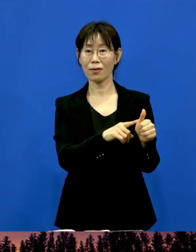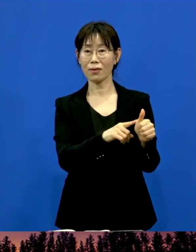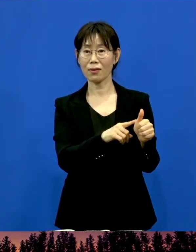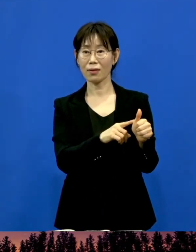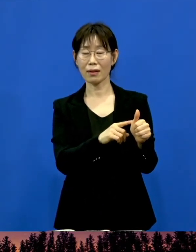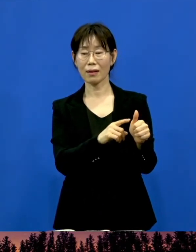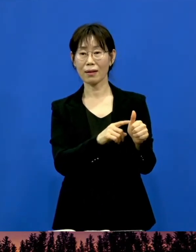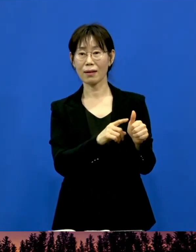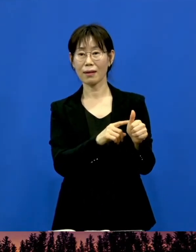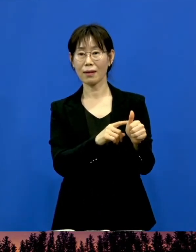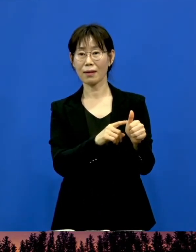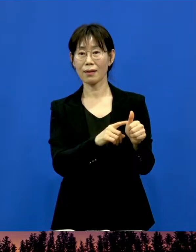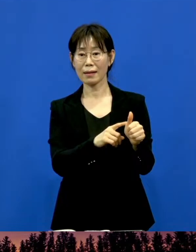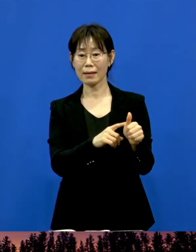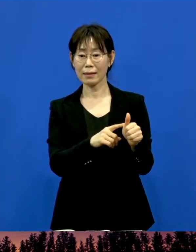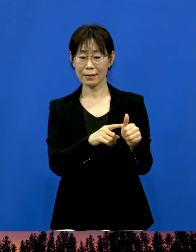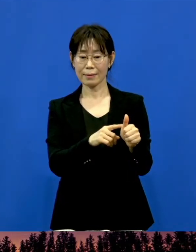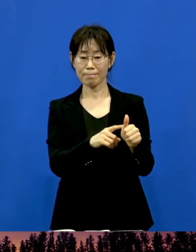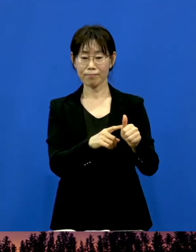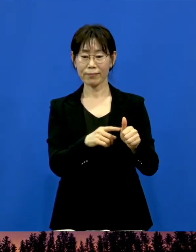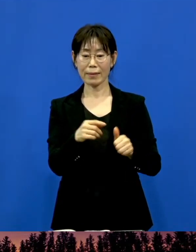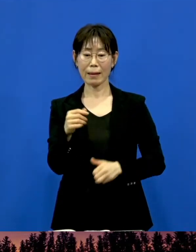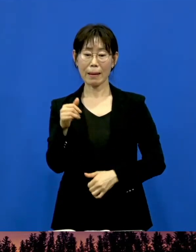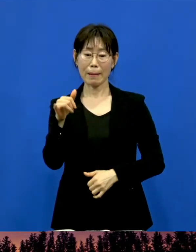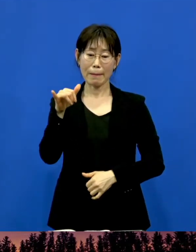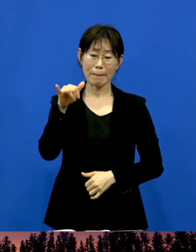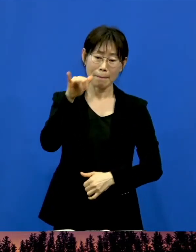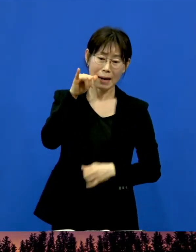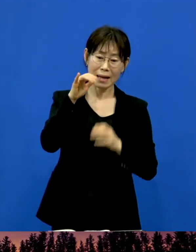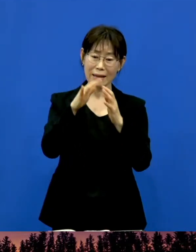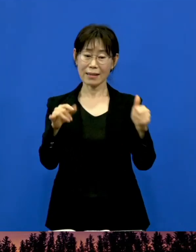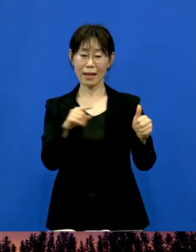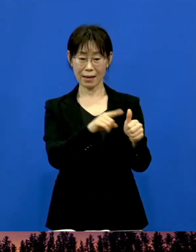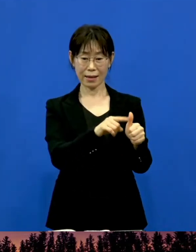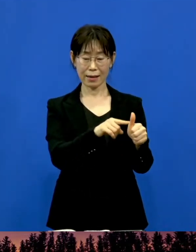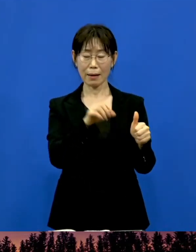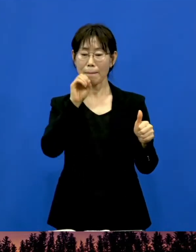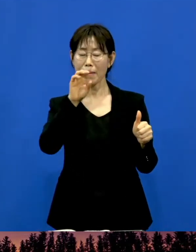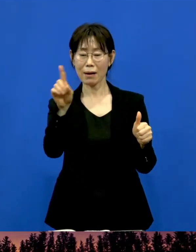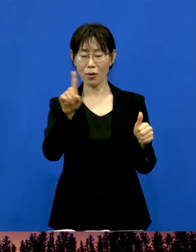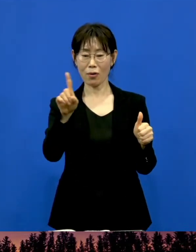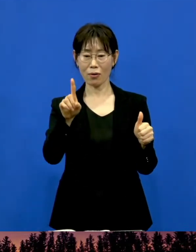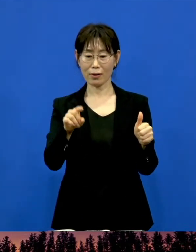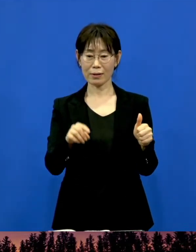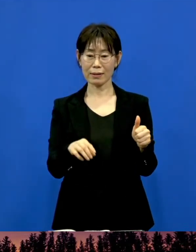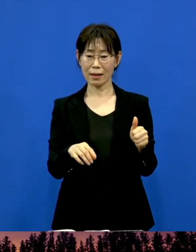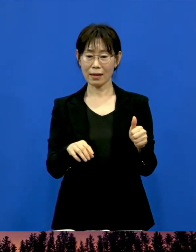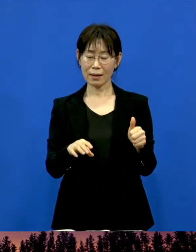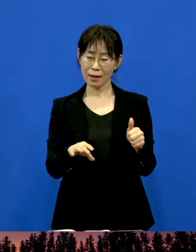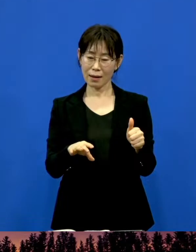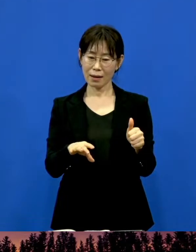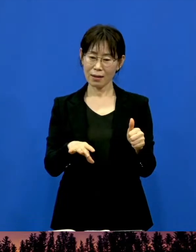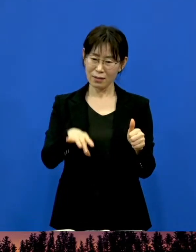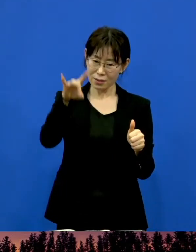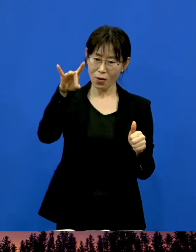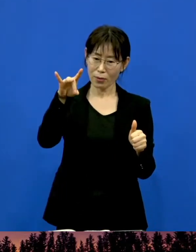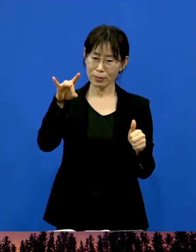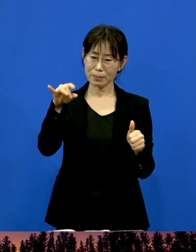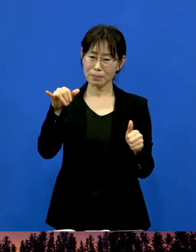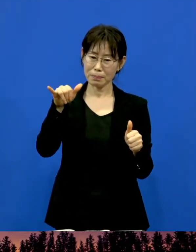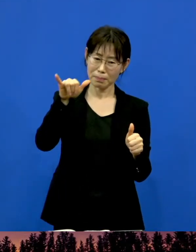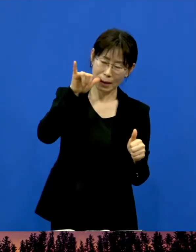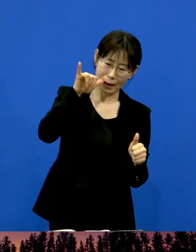않았을까? 그 첫 번째 그 유혹이 그렇게 무서운 거예요. 그때 잠시 한번 맛을 봤는데 돌아올 수 없는